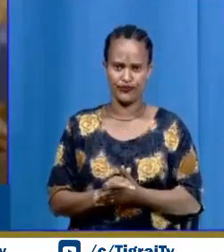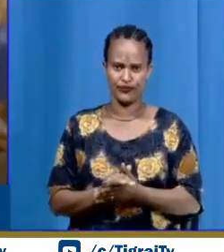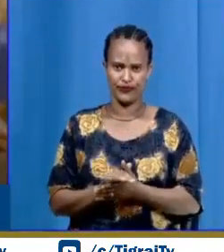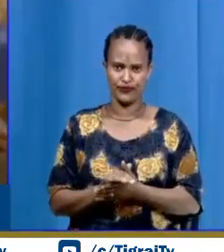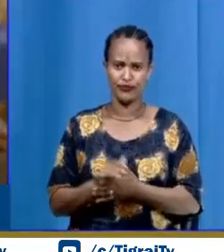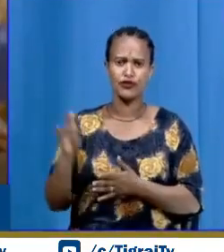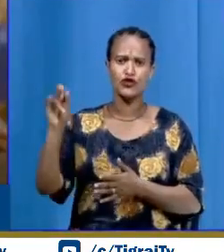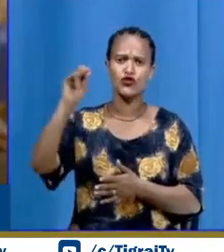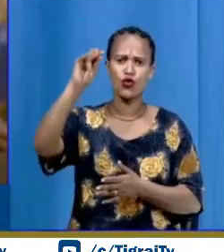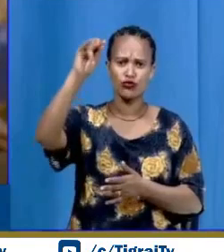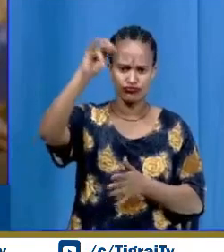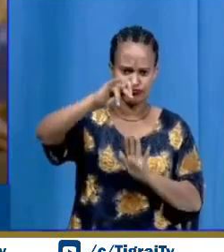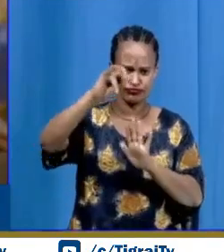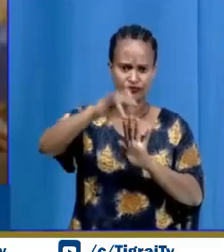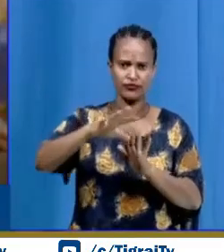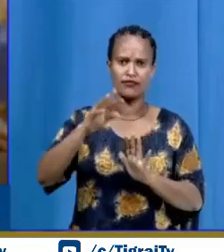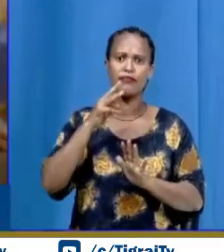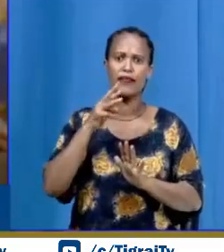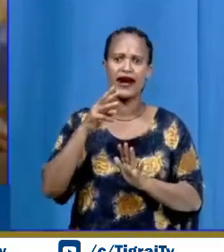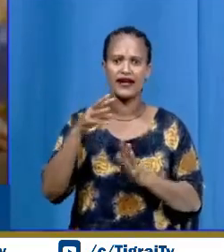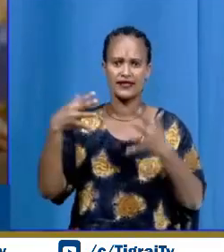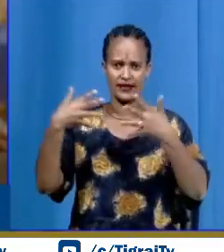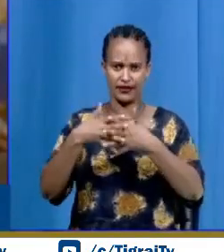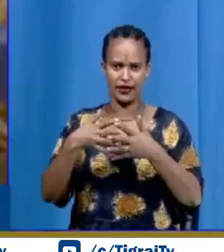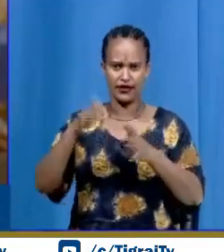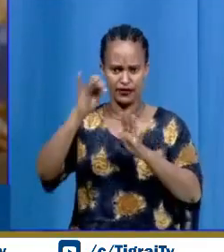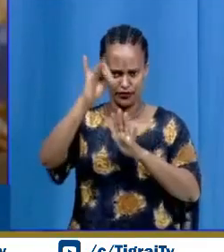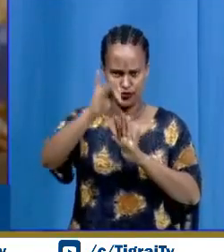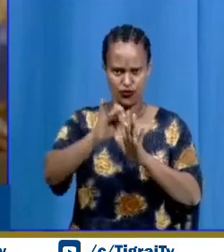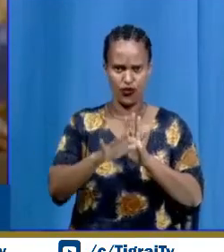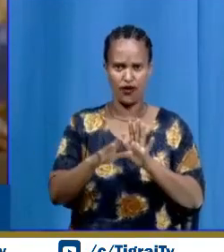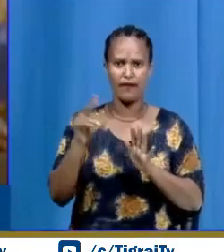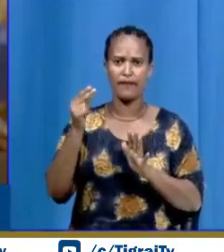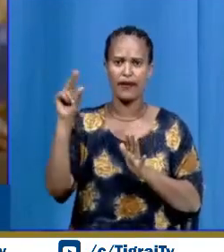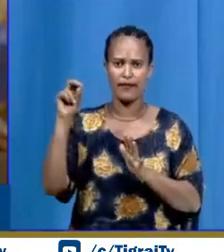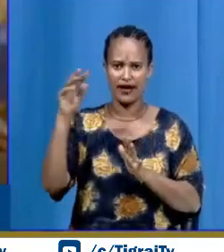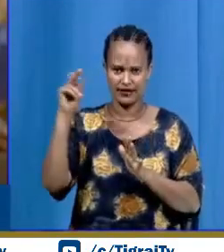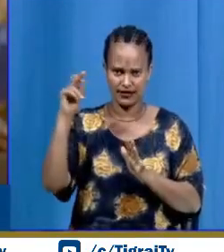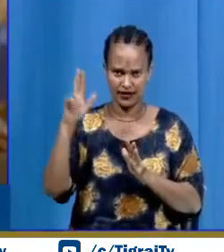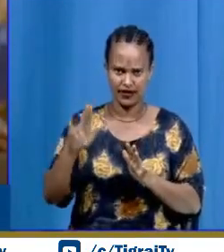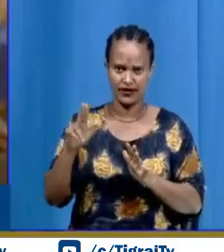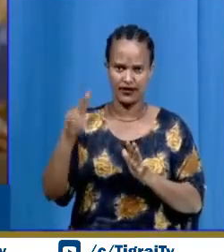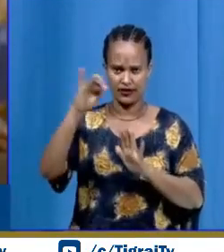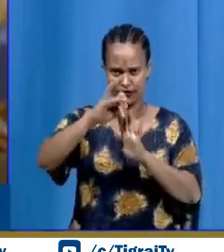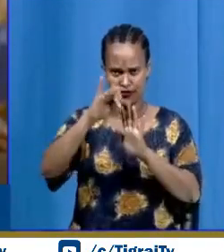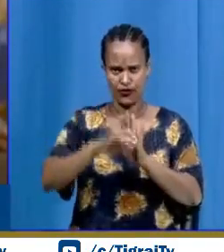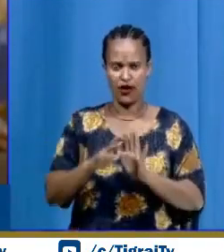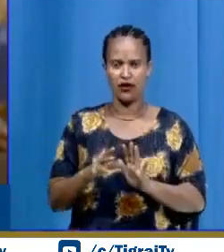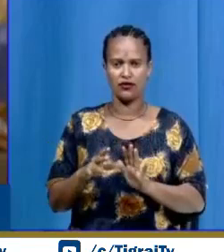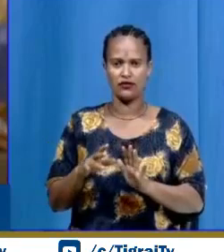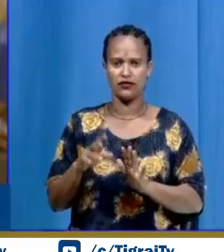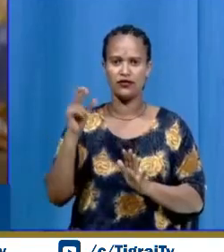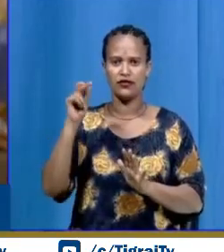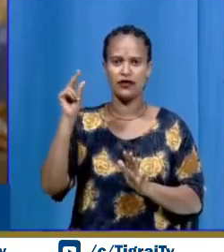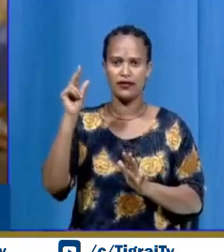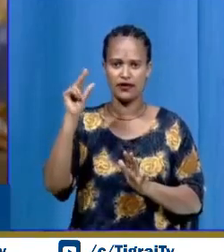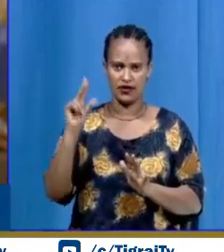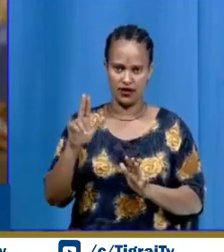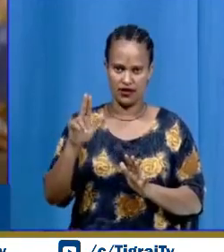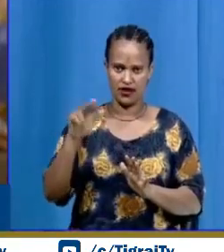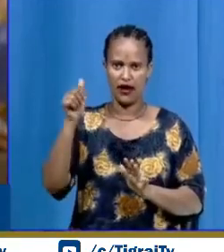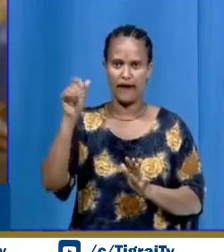ብድሮን ማይ ፀብሪ ደብዲብዎ እዩ። እምባ ማድረ ውቕዕዎ እዩ። ደብረ ኣባይ ውቕዑ እዩ።